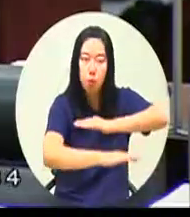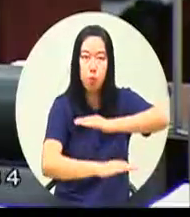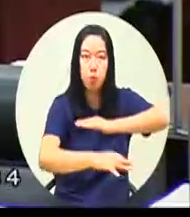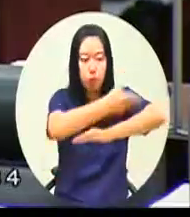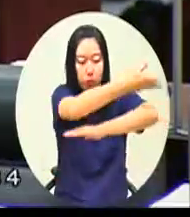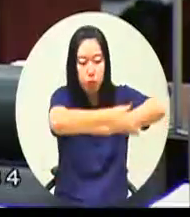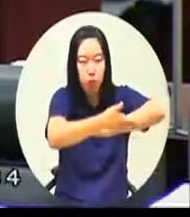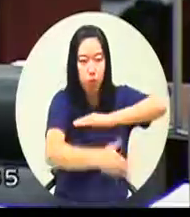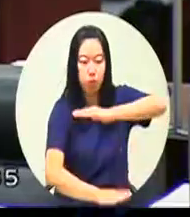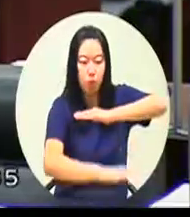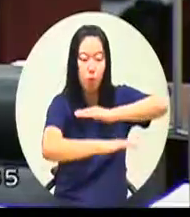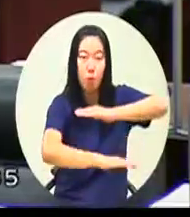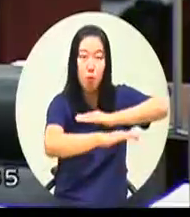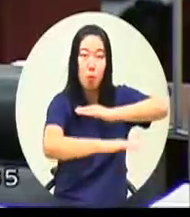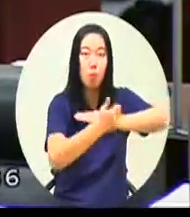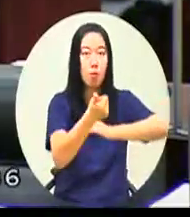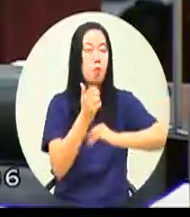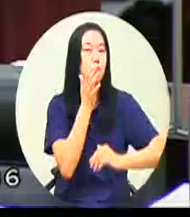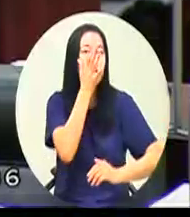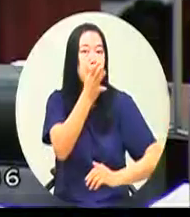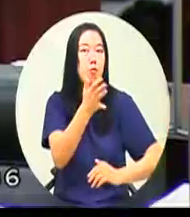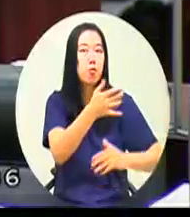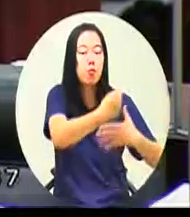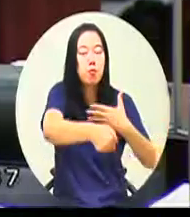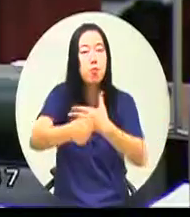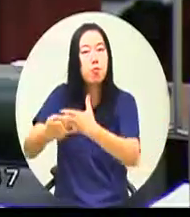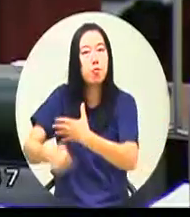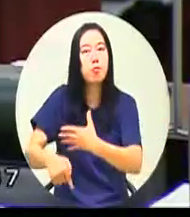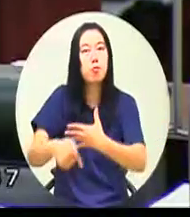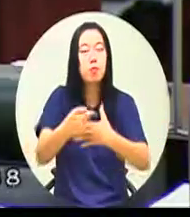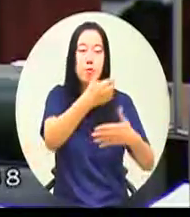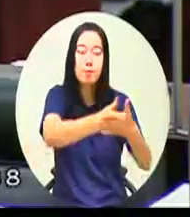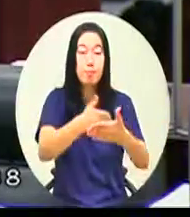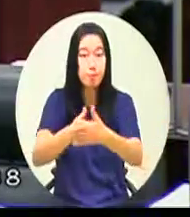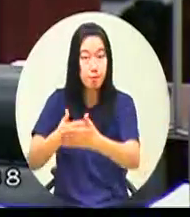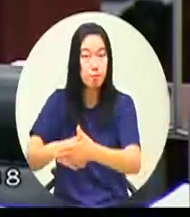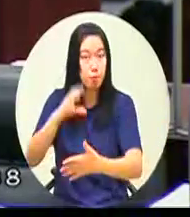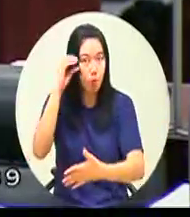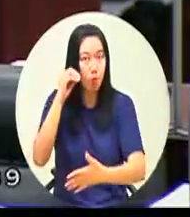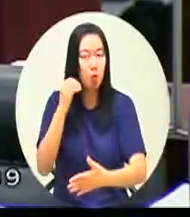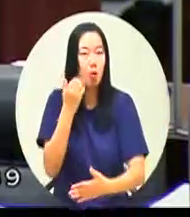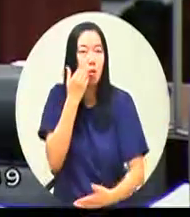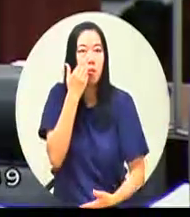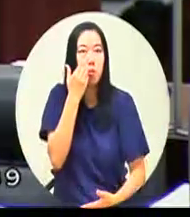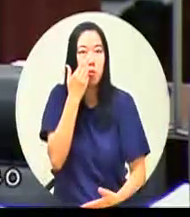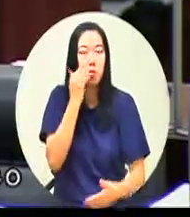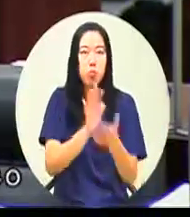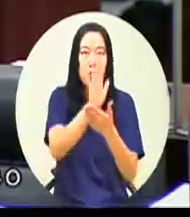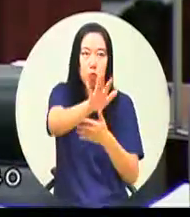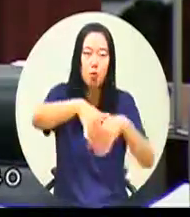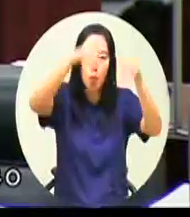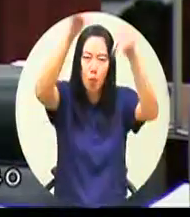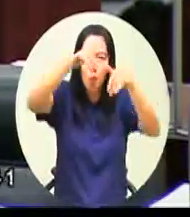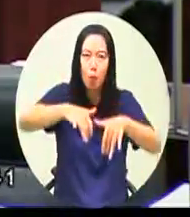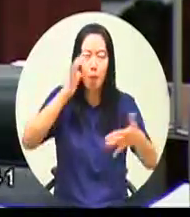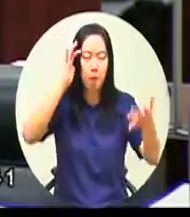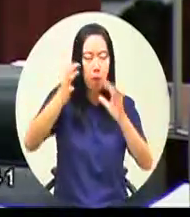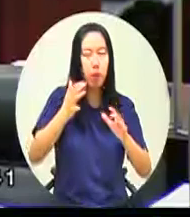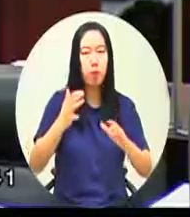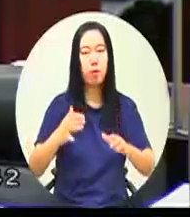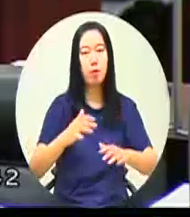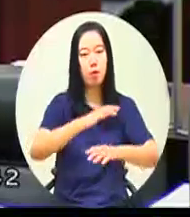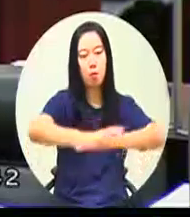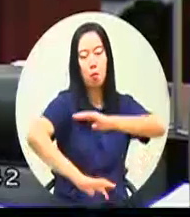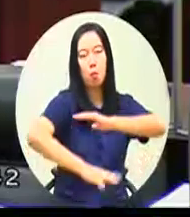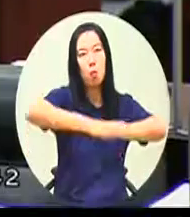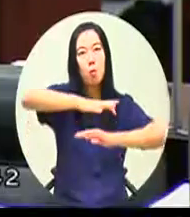么至于吼、哦，这个伤害就会减到啊更低啦。不然你再几步的雨量大的话吼、哦，再多几步的抽